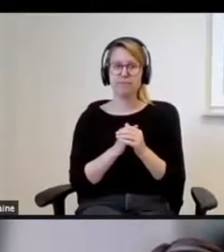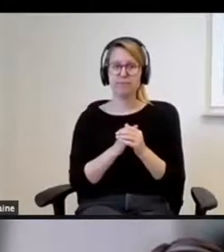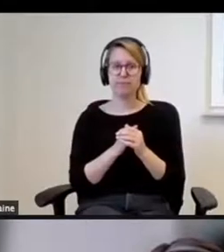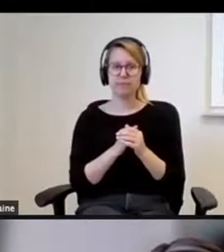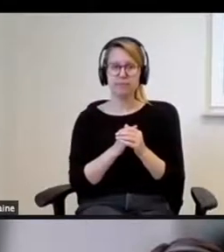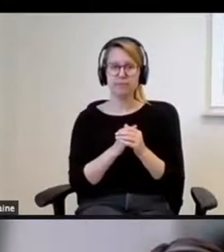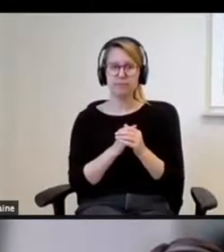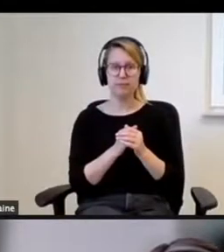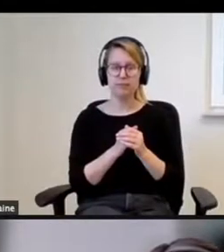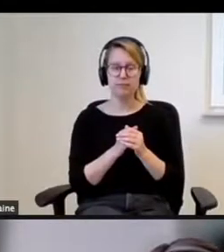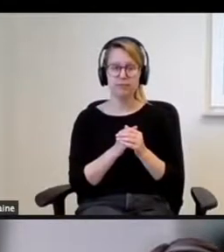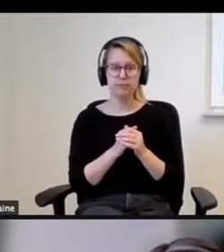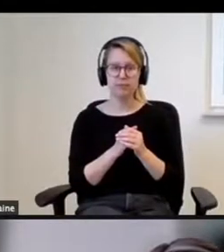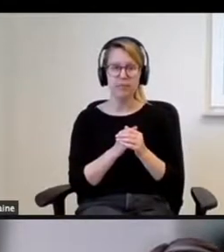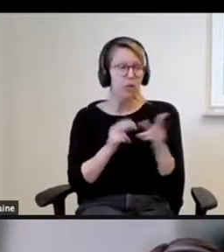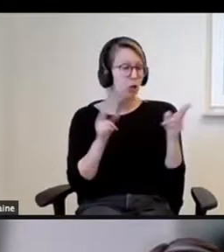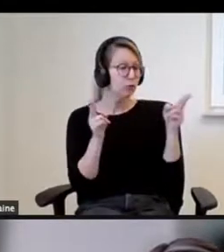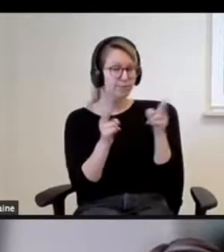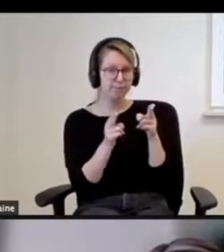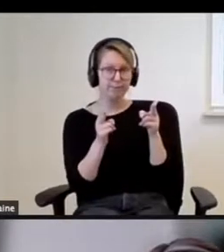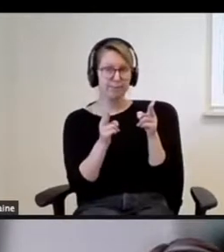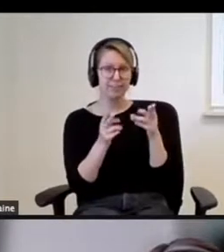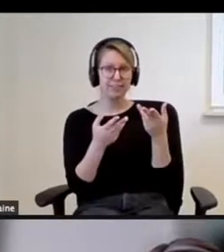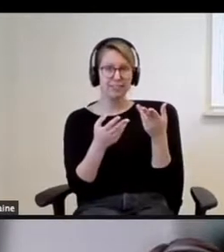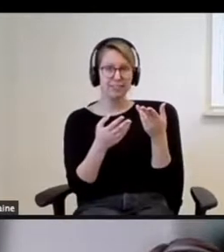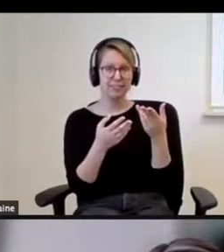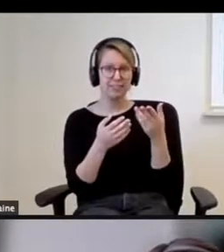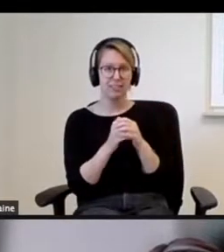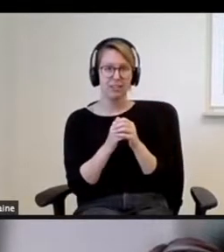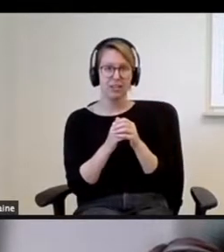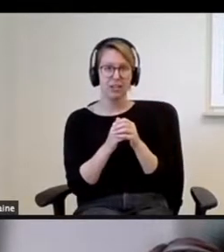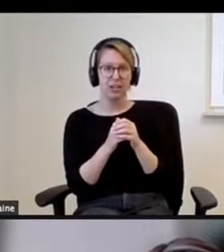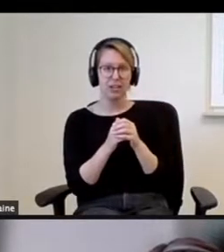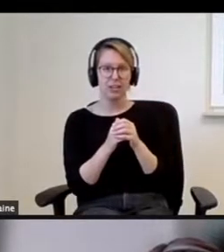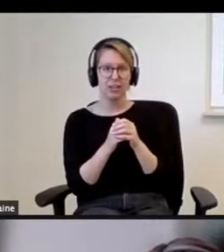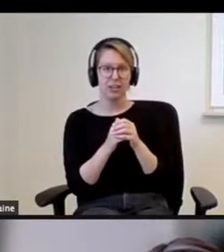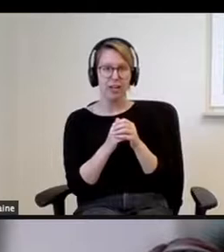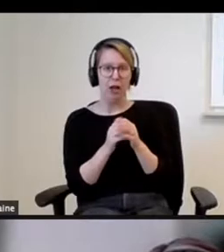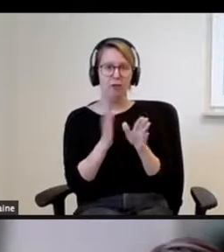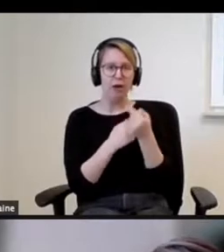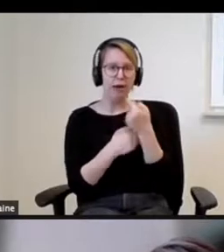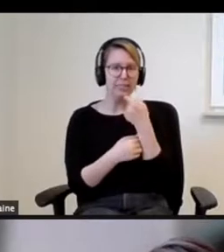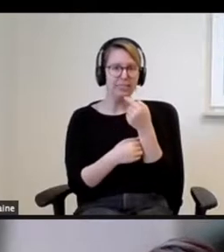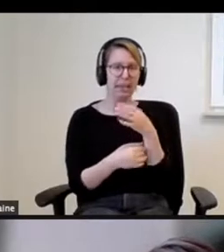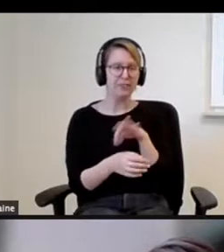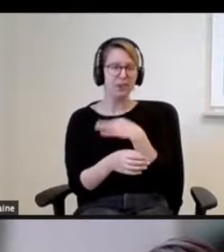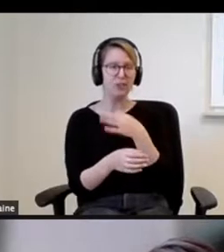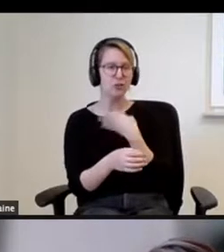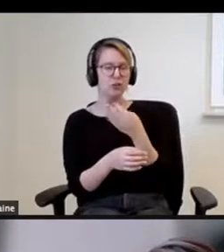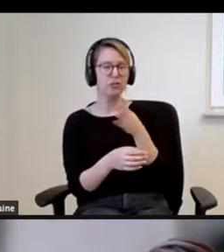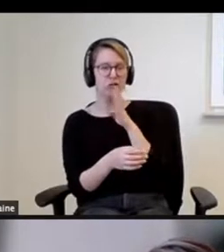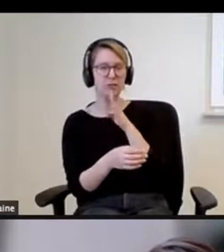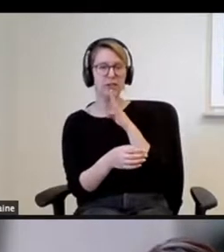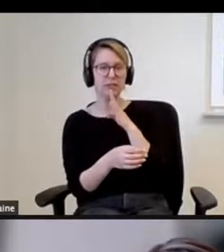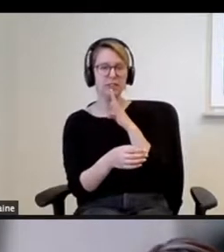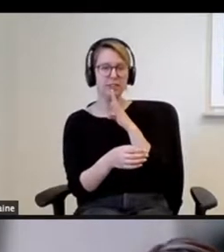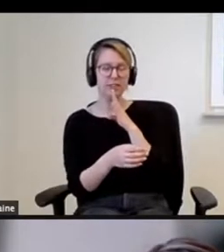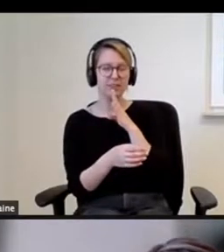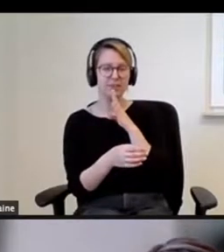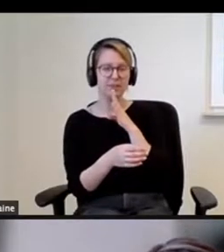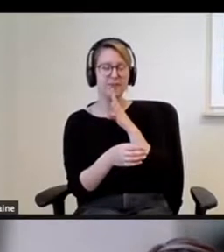Also ich wollte kurz, j'avais dit, je vais parler en français. C'est, bah, je peux dans les deux,